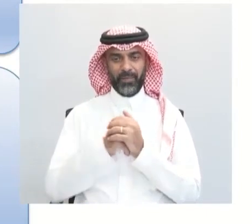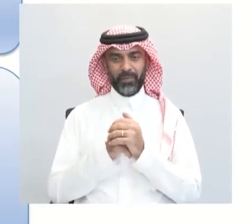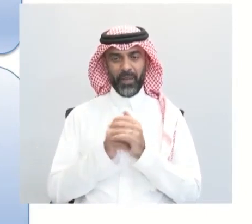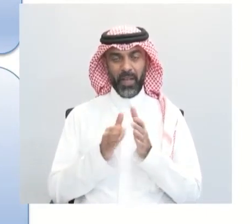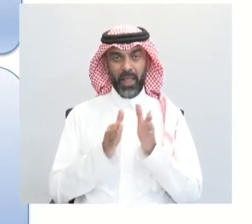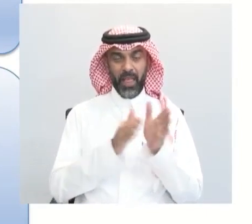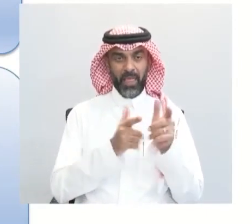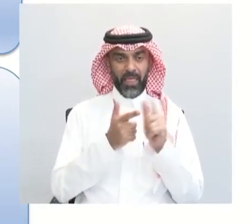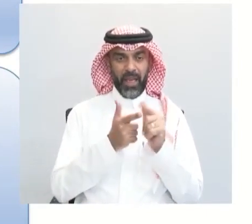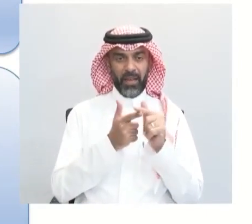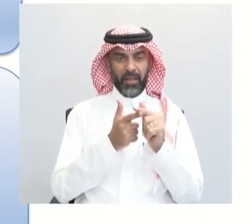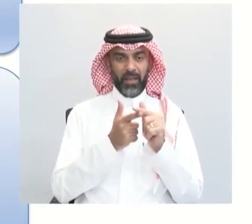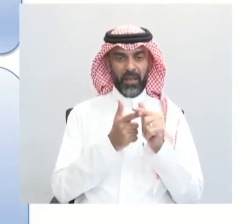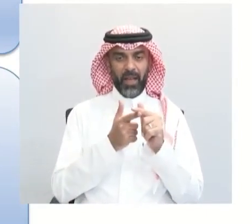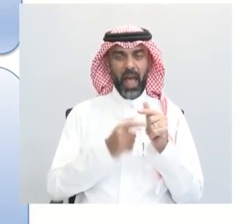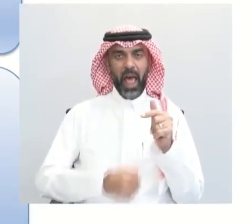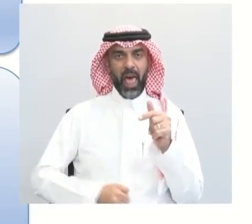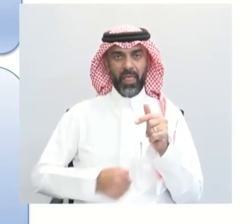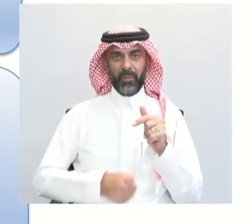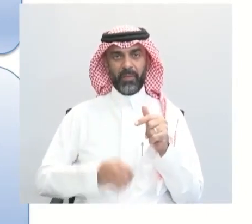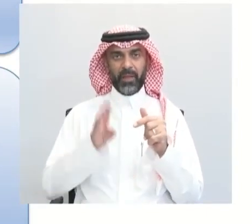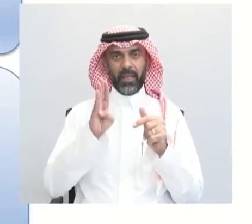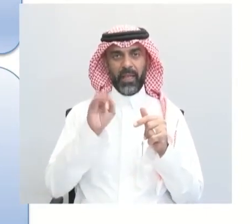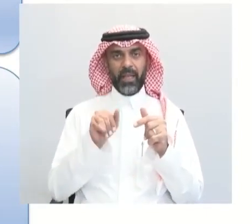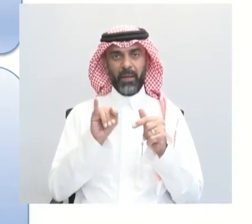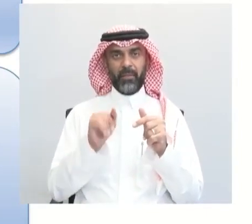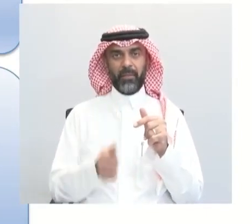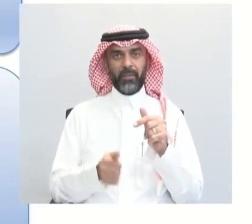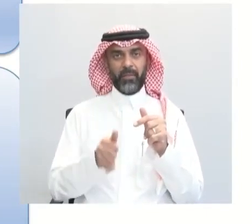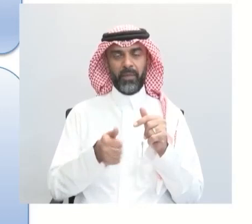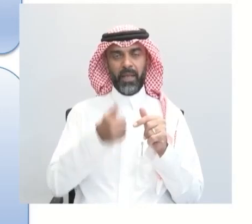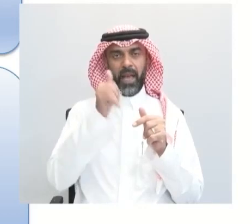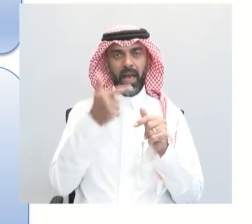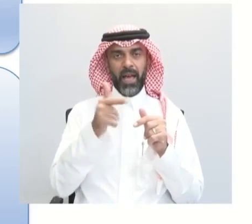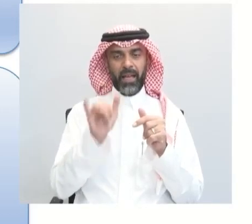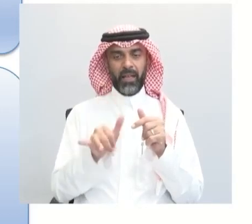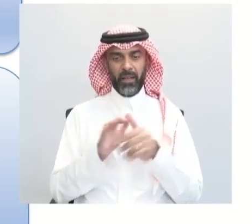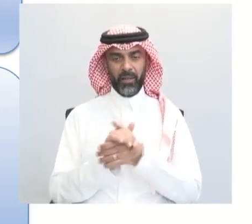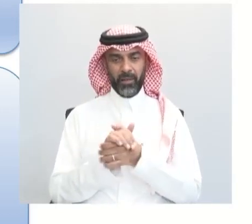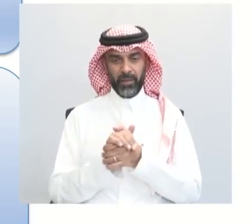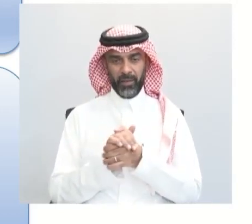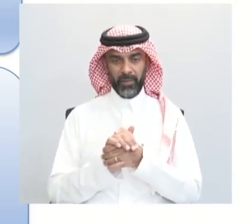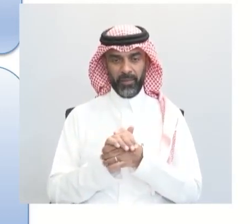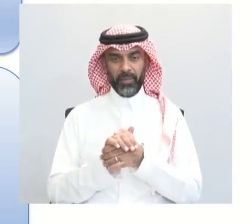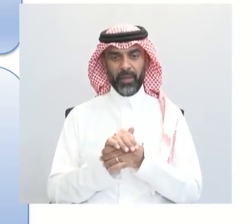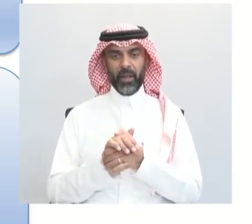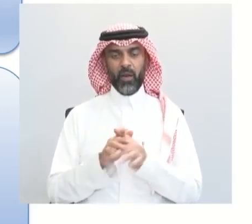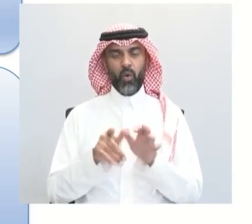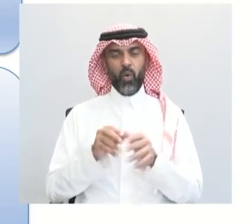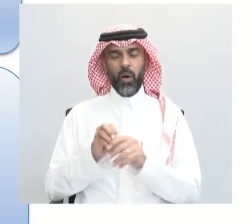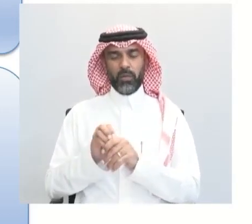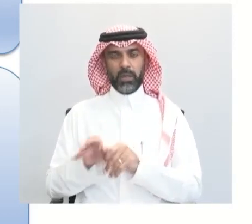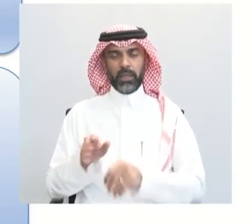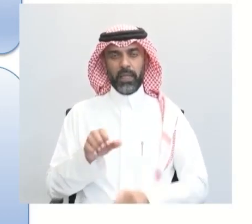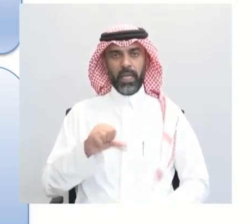الشق الاخر في النوع الاخر يظهر معنا الهضم الكيميائي الهضم الكيميائي هو افراز انزيمات هاضمه مثل انزيم الببسين الذي